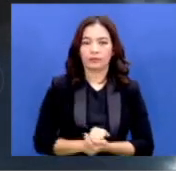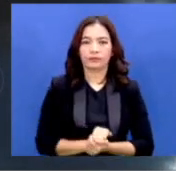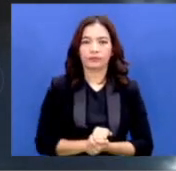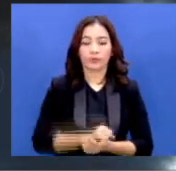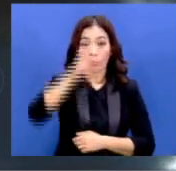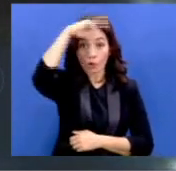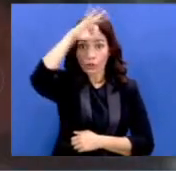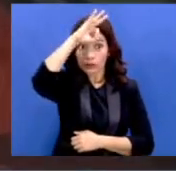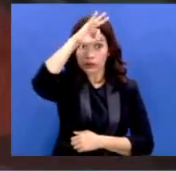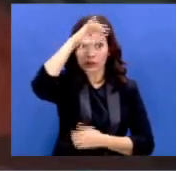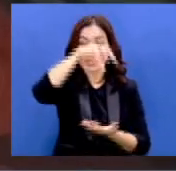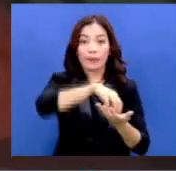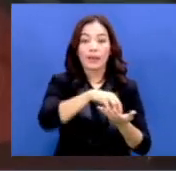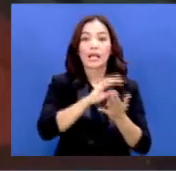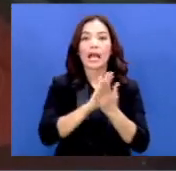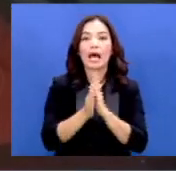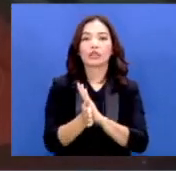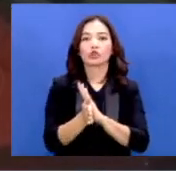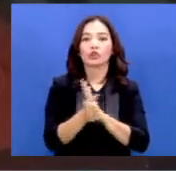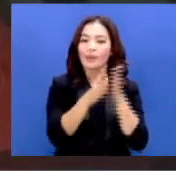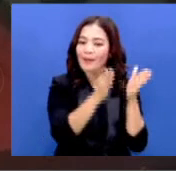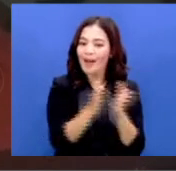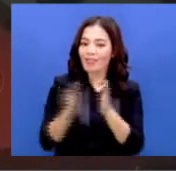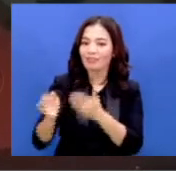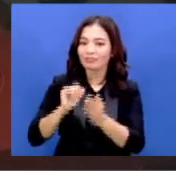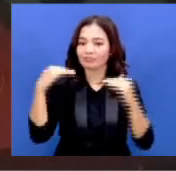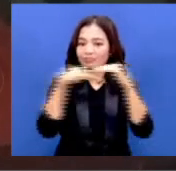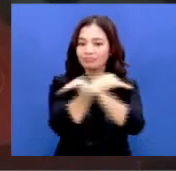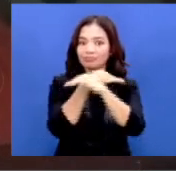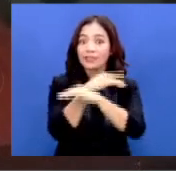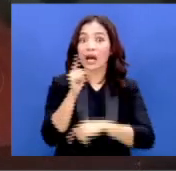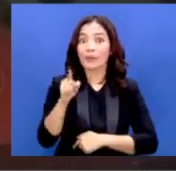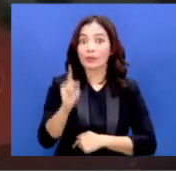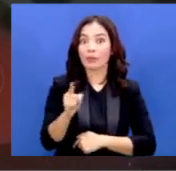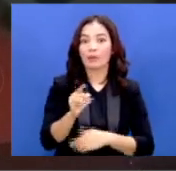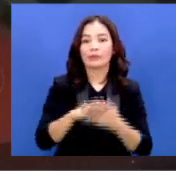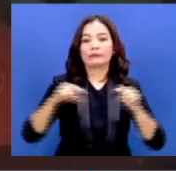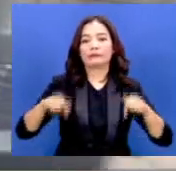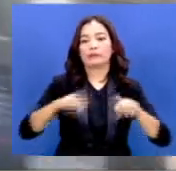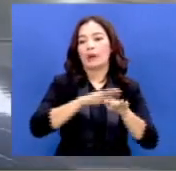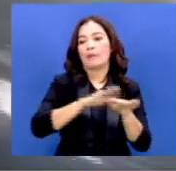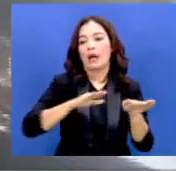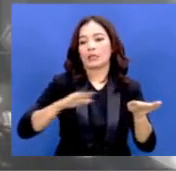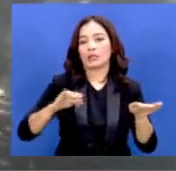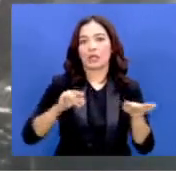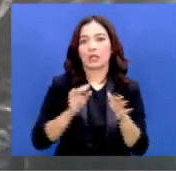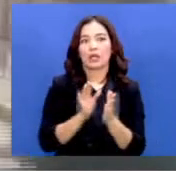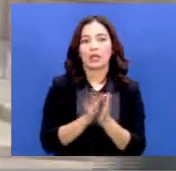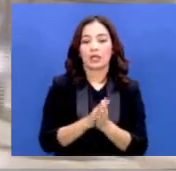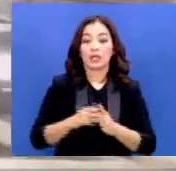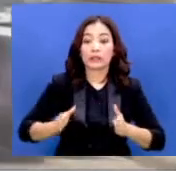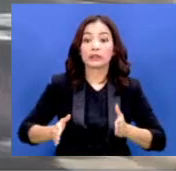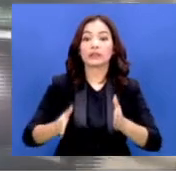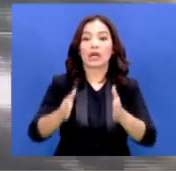Petugas kepolisian yang berada di lokasi langsung mengatur arus lalu lintas akibat truk ini tersangkut hingga memakan jalur di sekitar